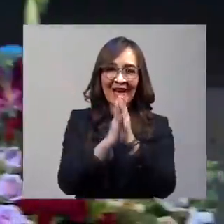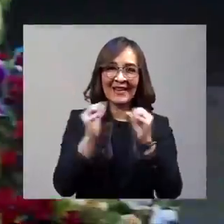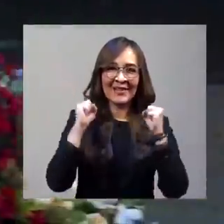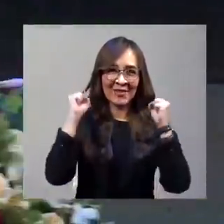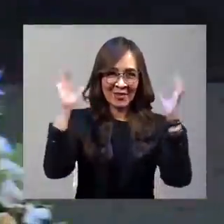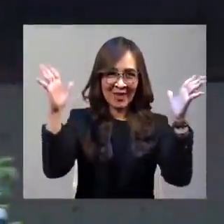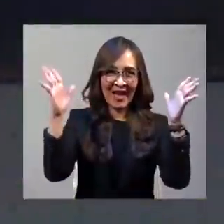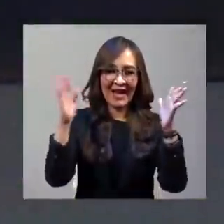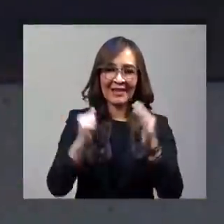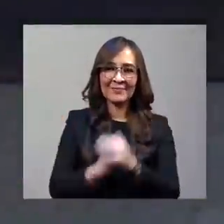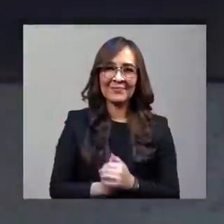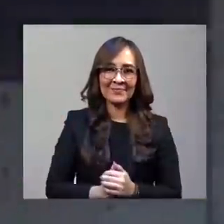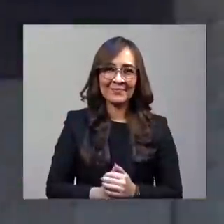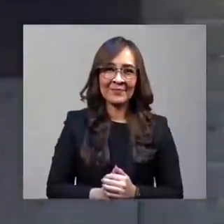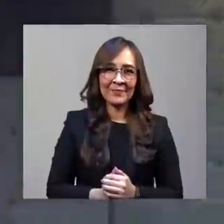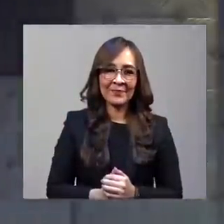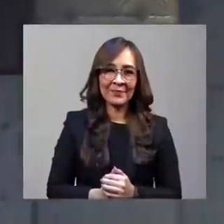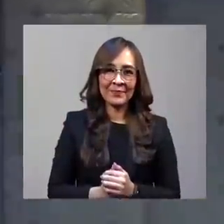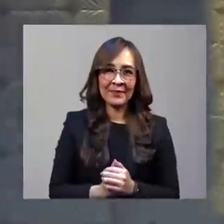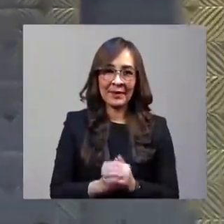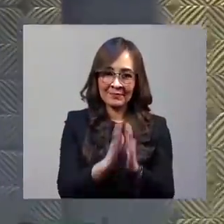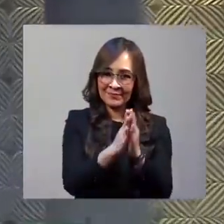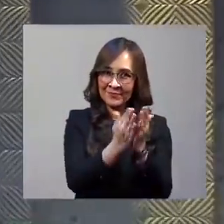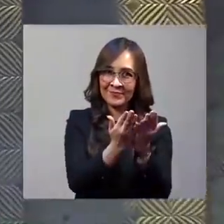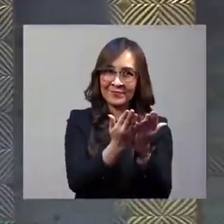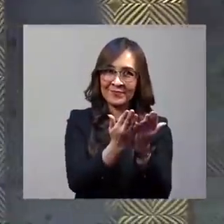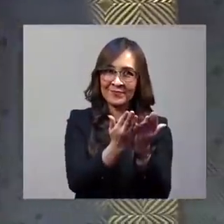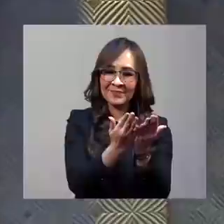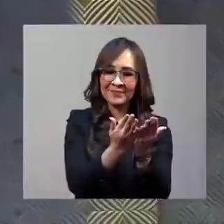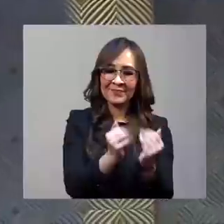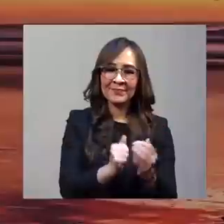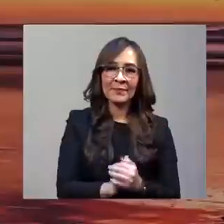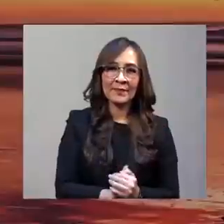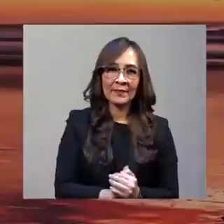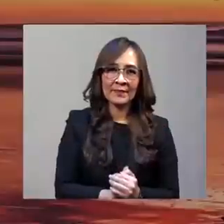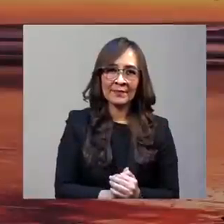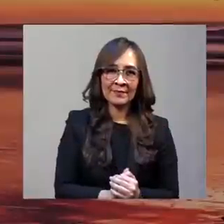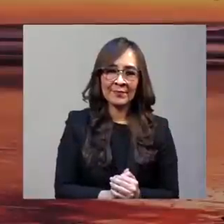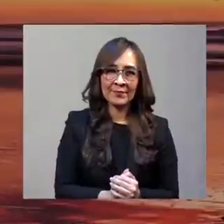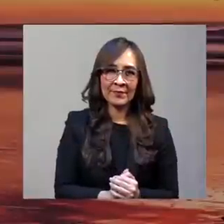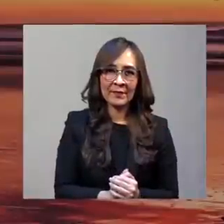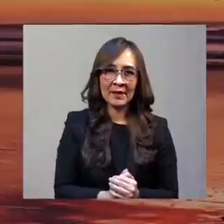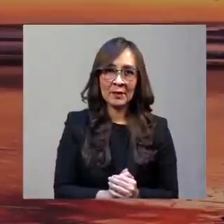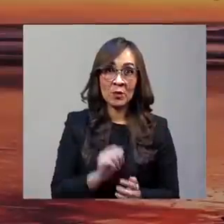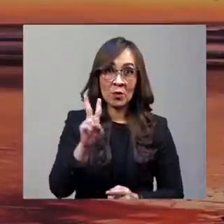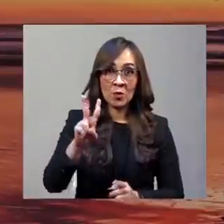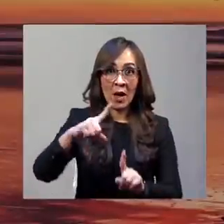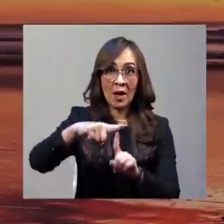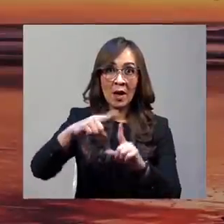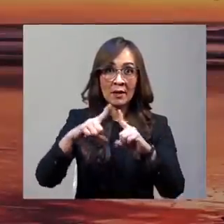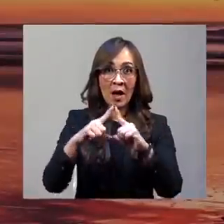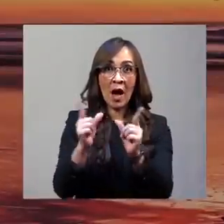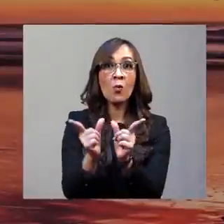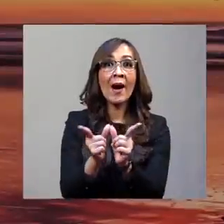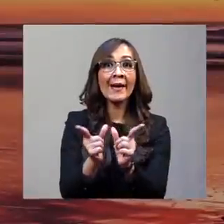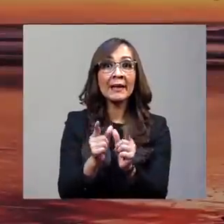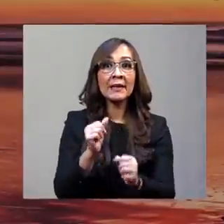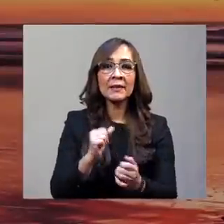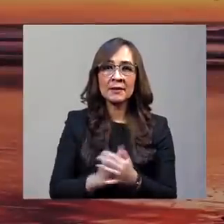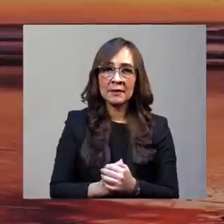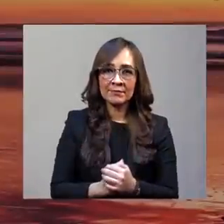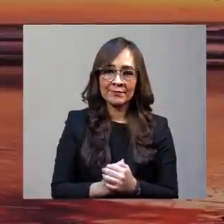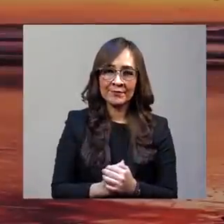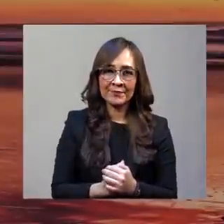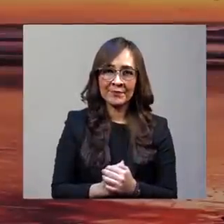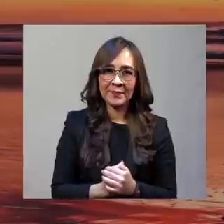share, makin lama makin kuat. Buka Alkitab kita sama-sama, haleluya. Klik 2 Tawarikh 17 ayat 10-19, demikian firman